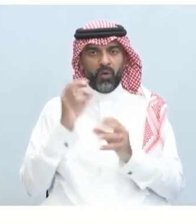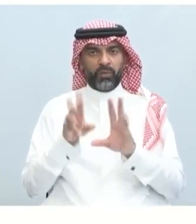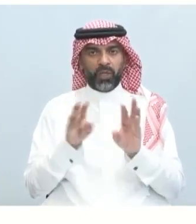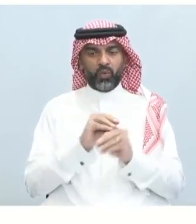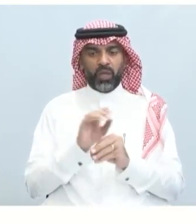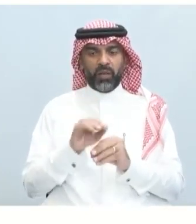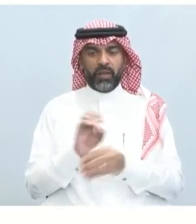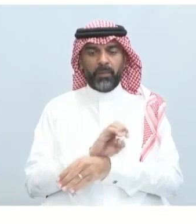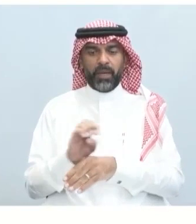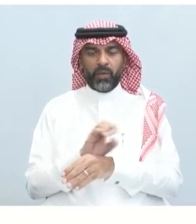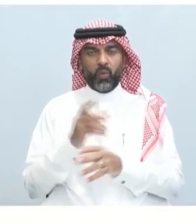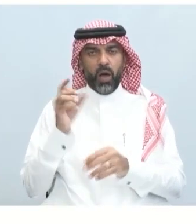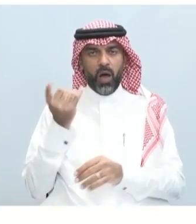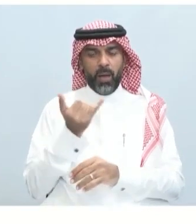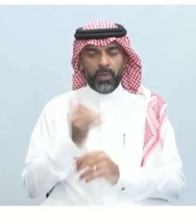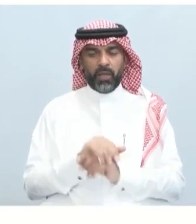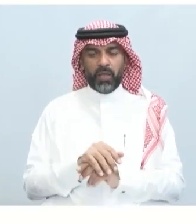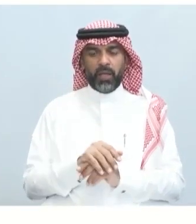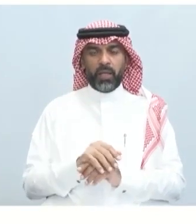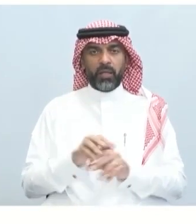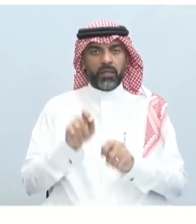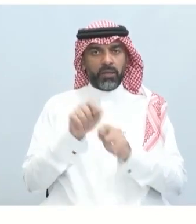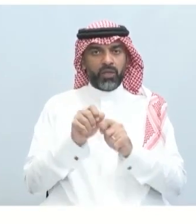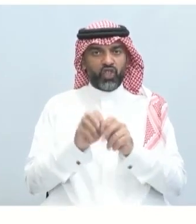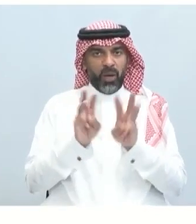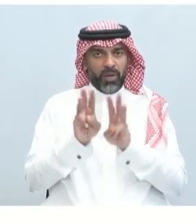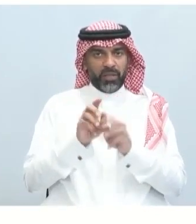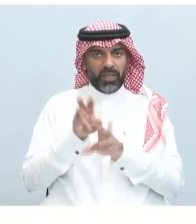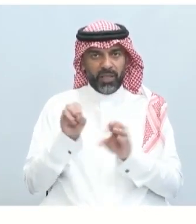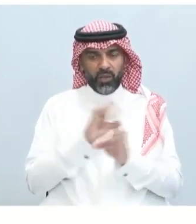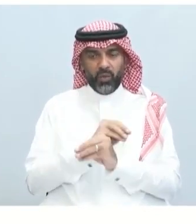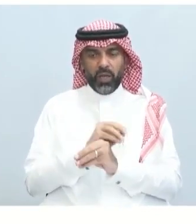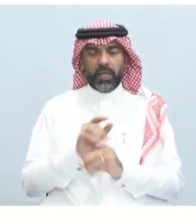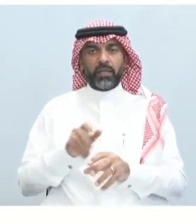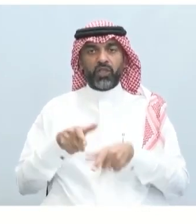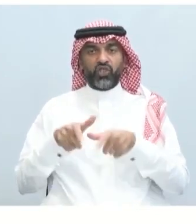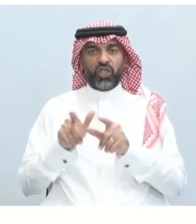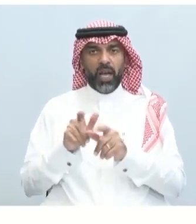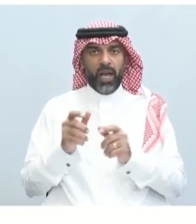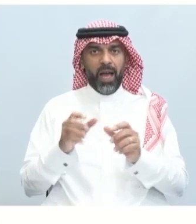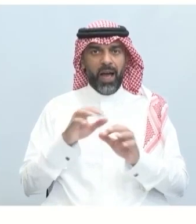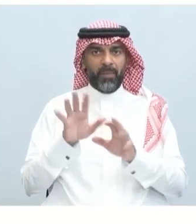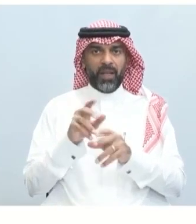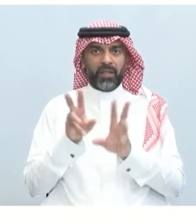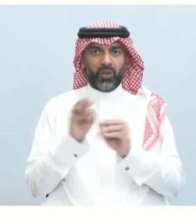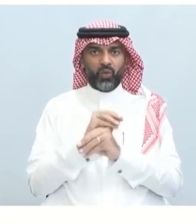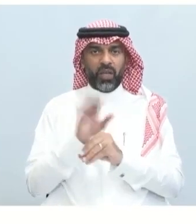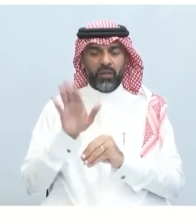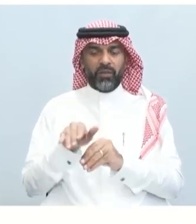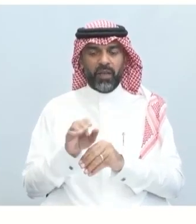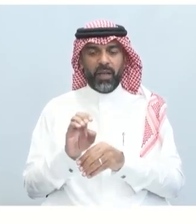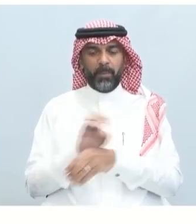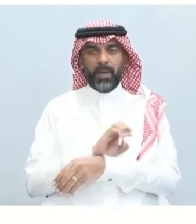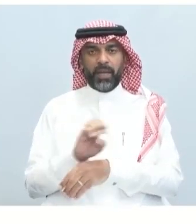إنشاء منصة تسويق عبر البريد الإلكتروني، إنشاء حملة تسويقية عبر البريد الإلكتروني. من الأدوات التي